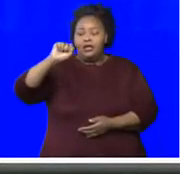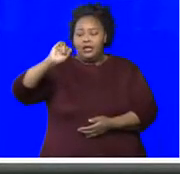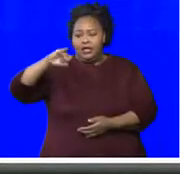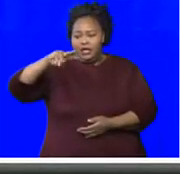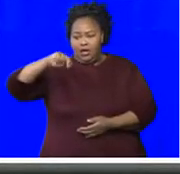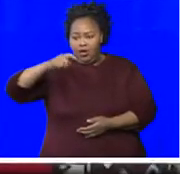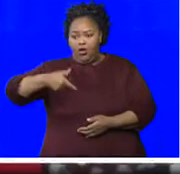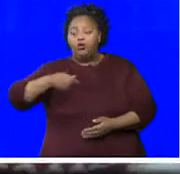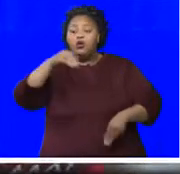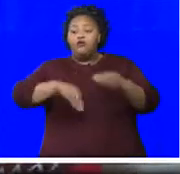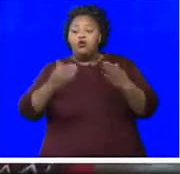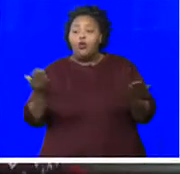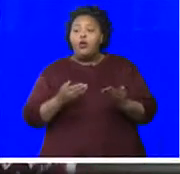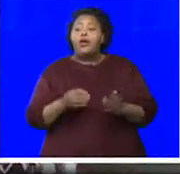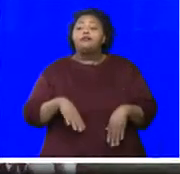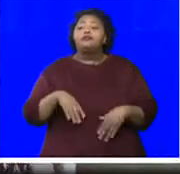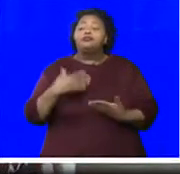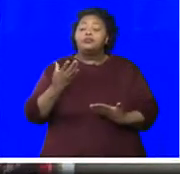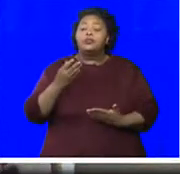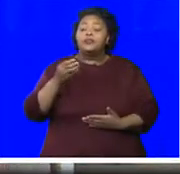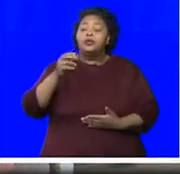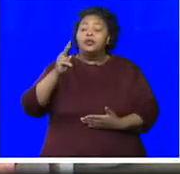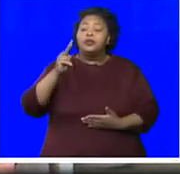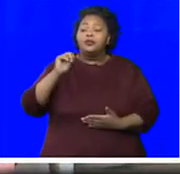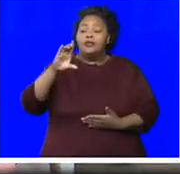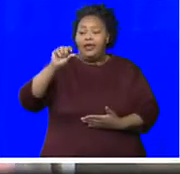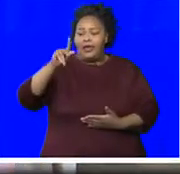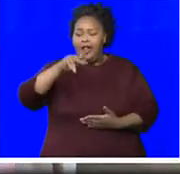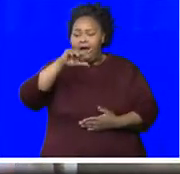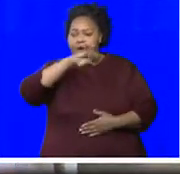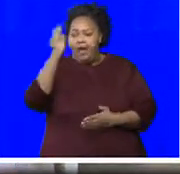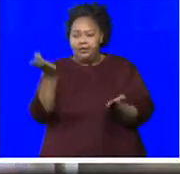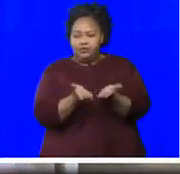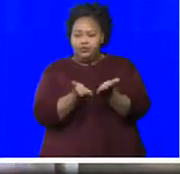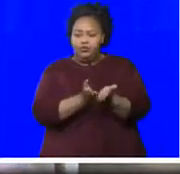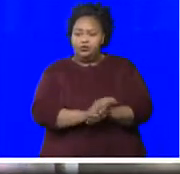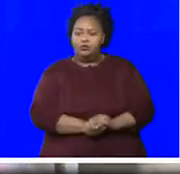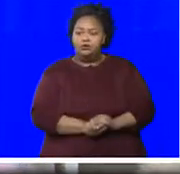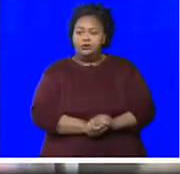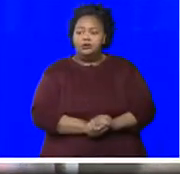othandweni primary school. Bese kuthi emphakathini wasempuma kudze